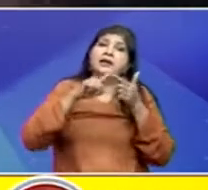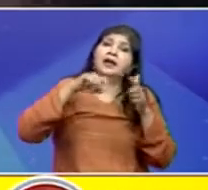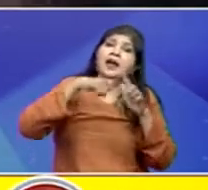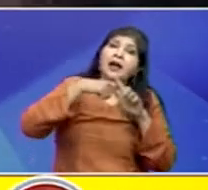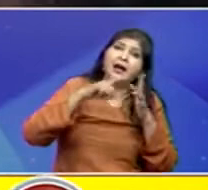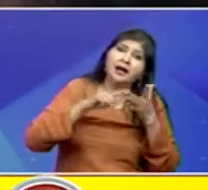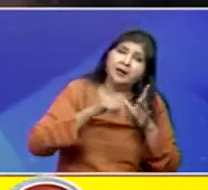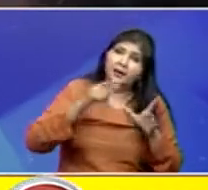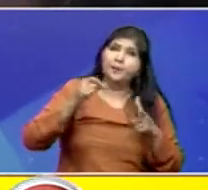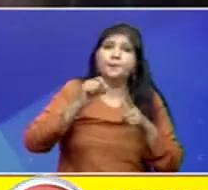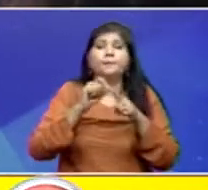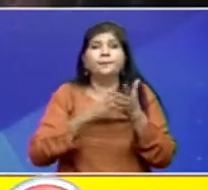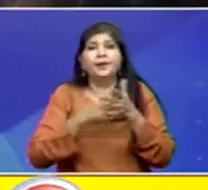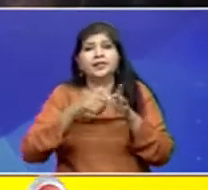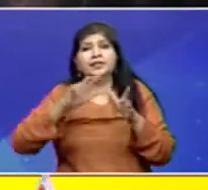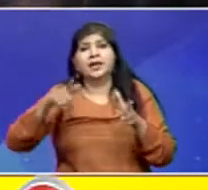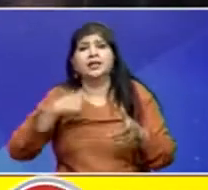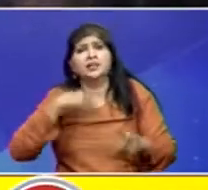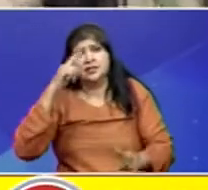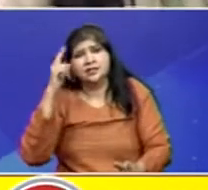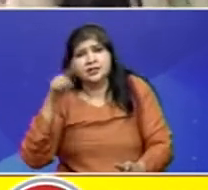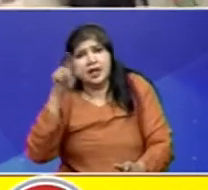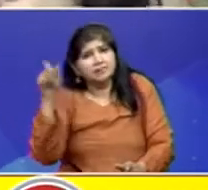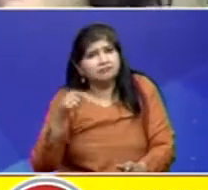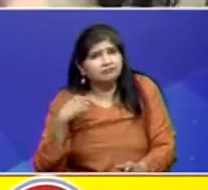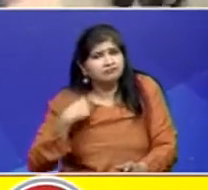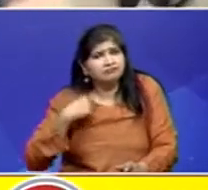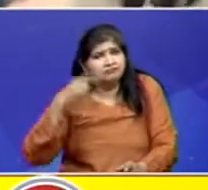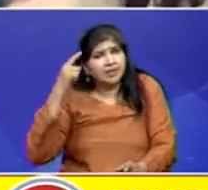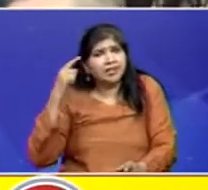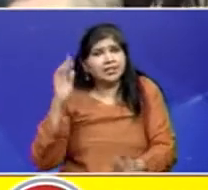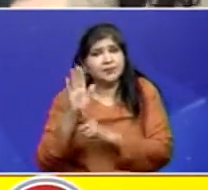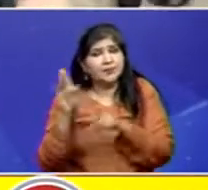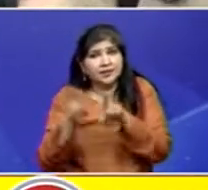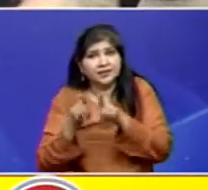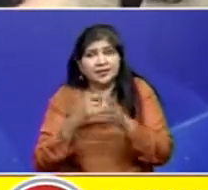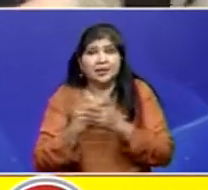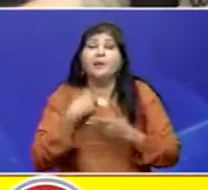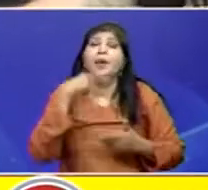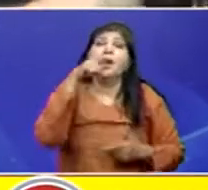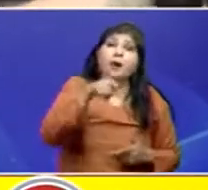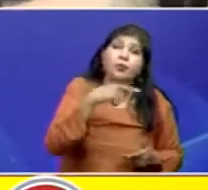और आनन्दिता के अनुभवों को देखते हुए मैं आप से भी